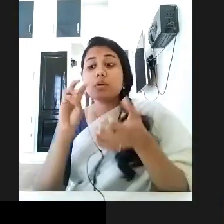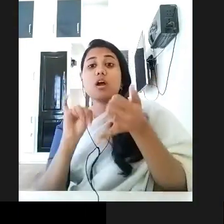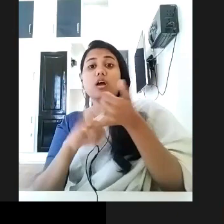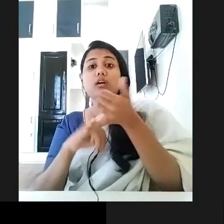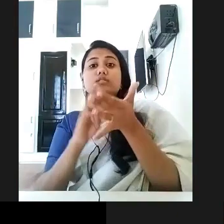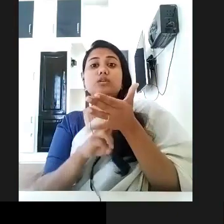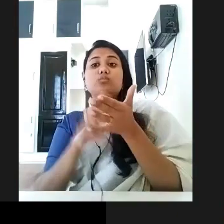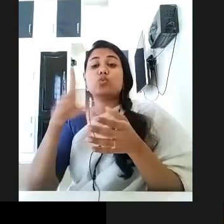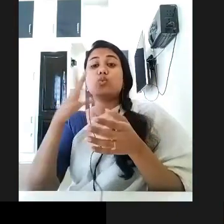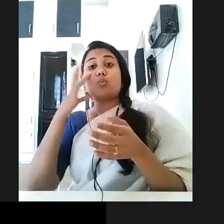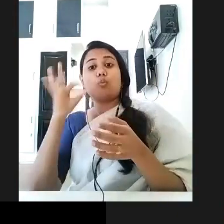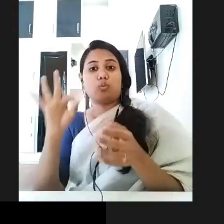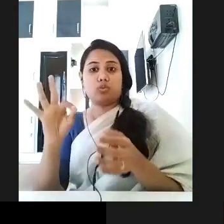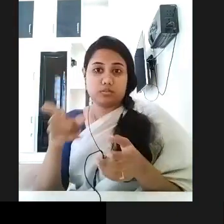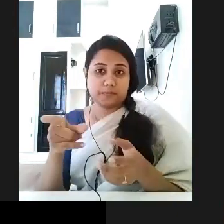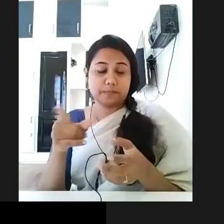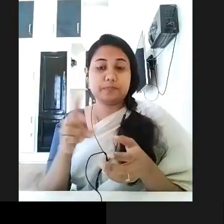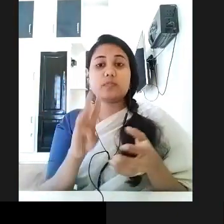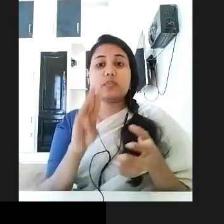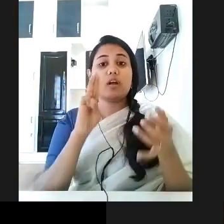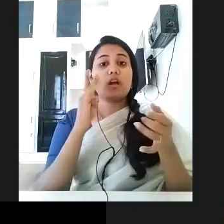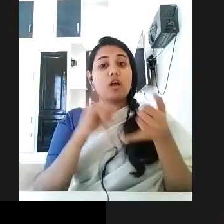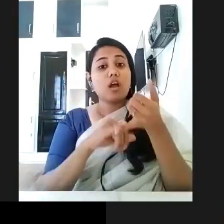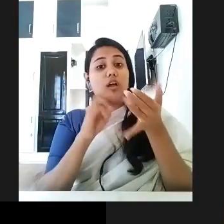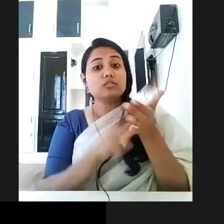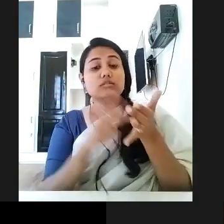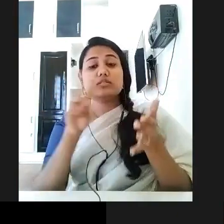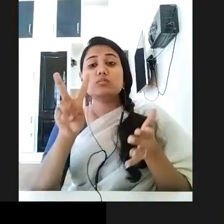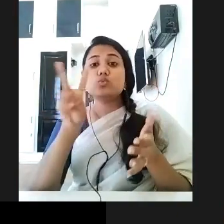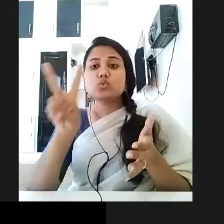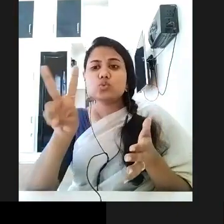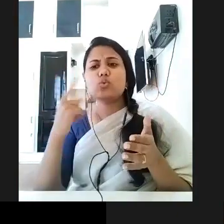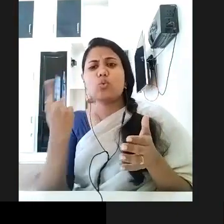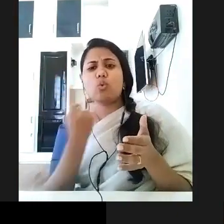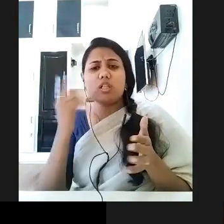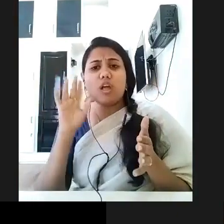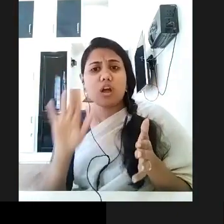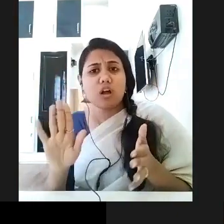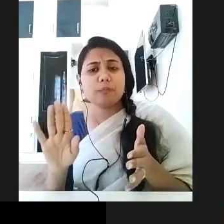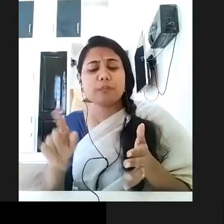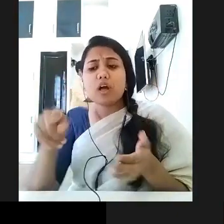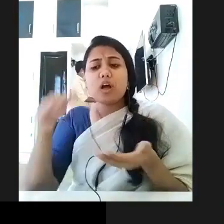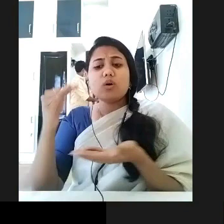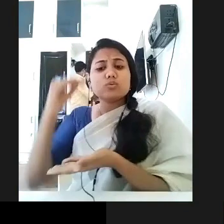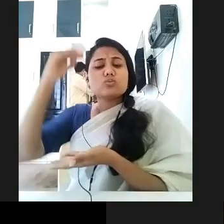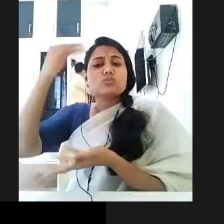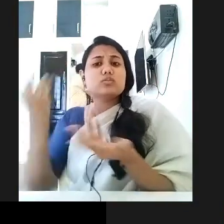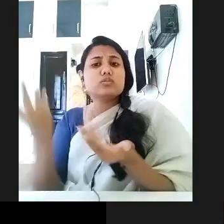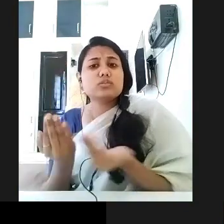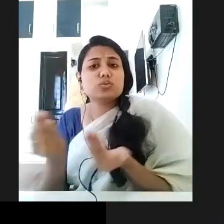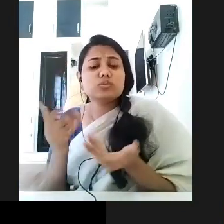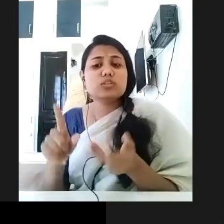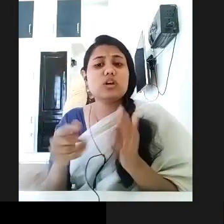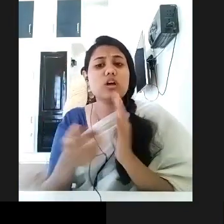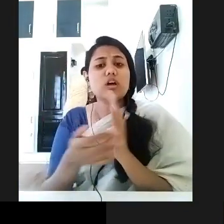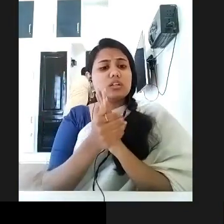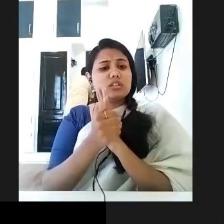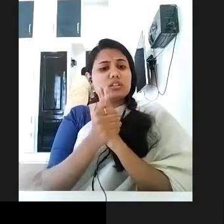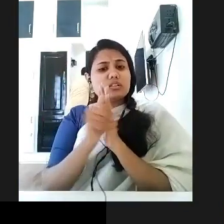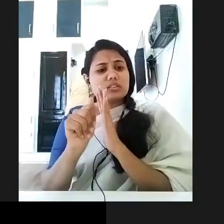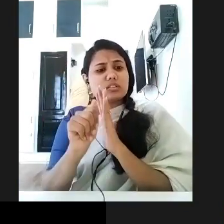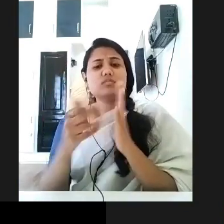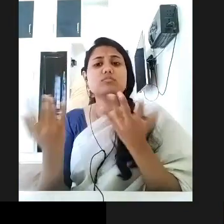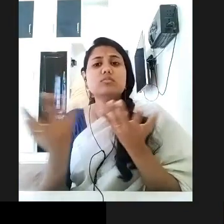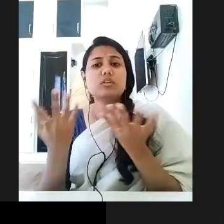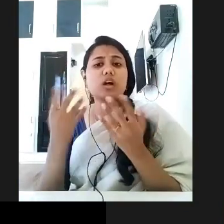അതായത് ഒരു കുട്ടിക്ക് SMN2ൻ്റെ കോപ്പി നമ്പർ 2 മാത്രമാണെങ്കിൽ അങ്ങനത്തെ ഒരു കുട്ടിയുടെ മാക്സിമം കഴിവ് തുറക്കുന്നത് മാത്രമേ